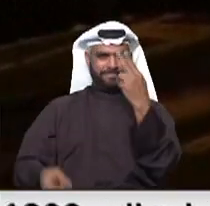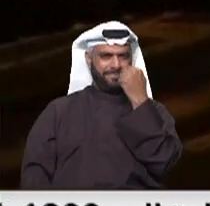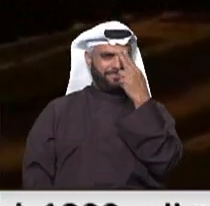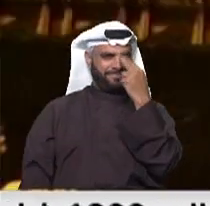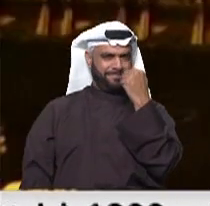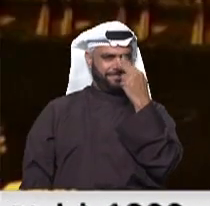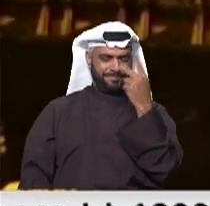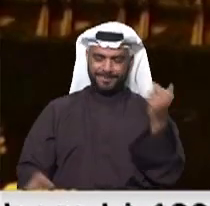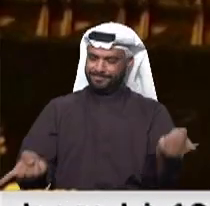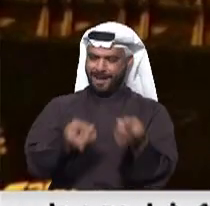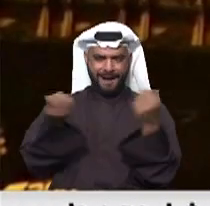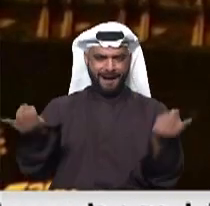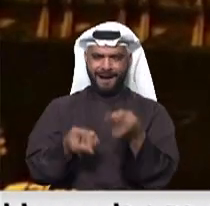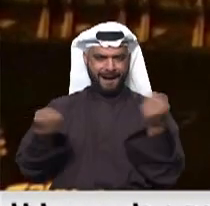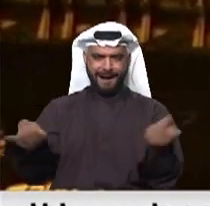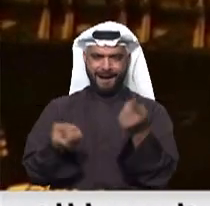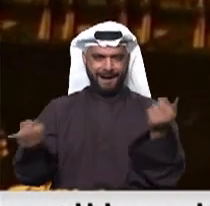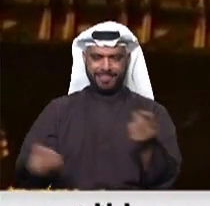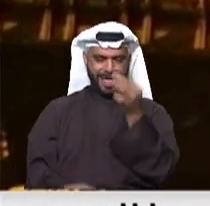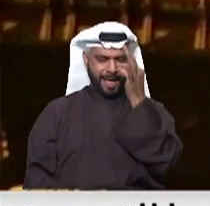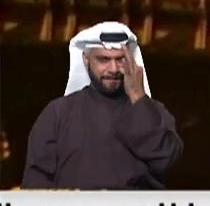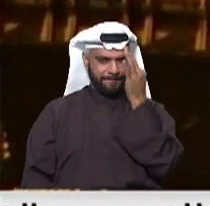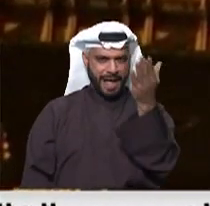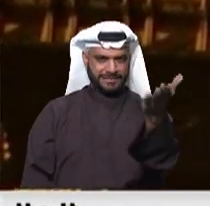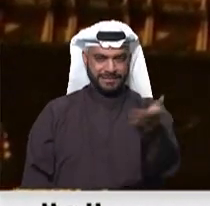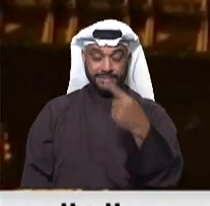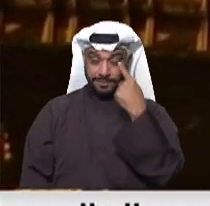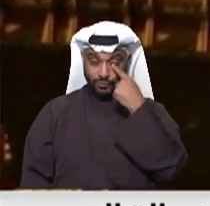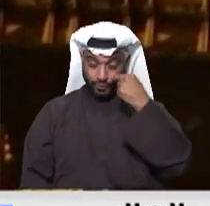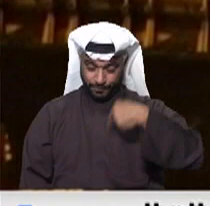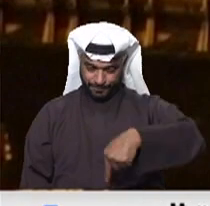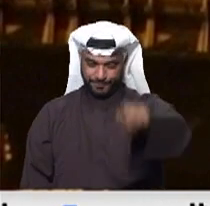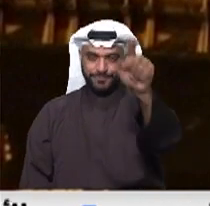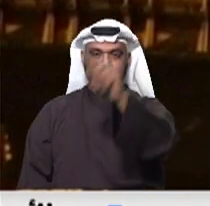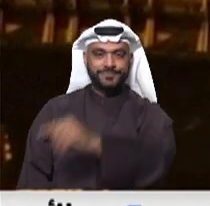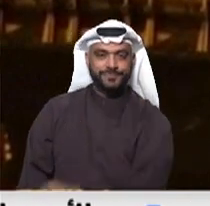لم يكن لها تأثير يذكر، ومتوعدا بالرد.